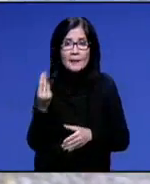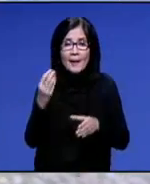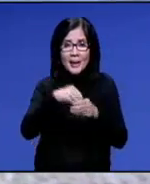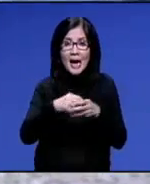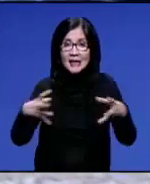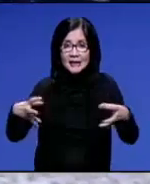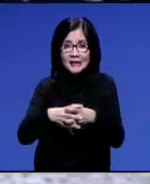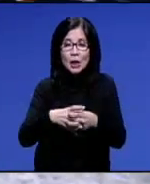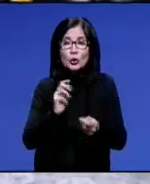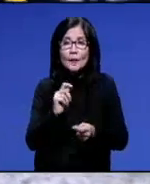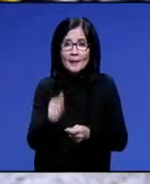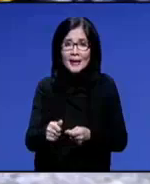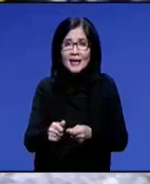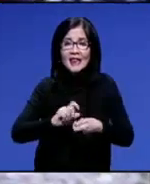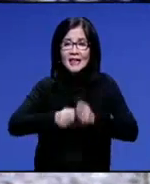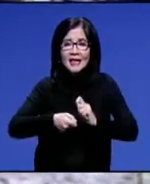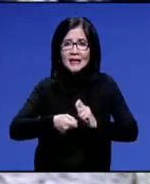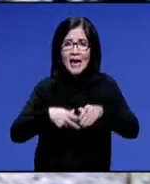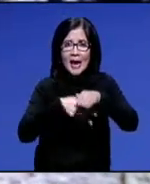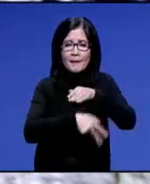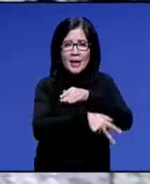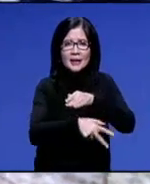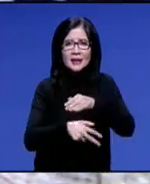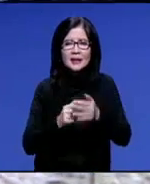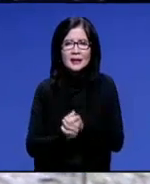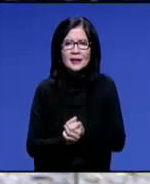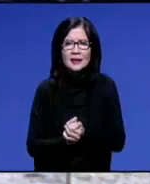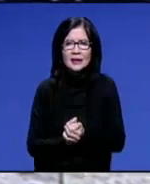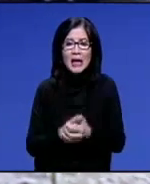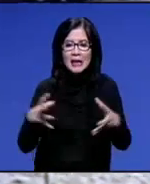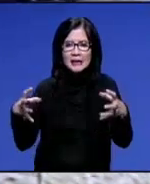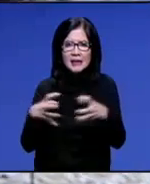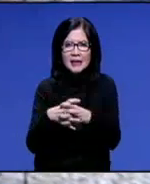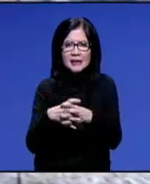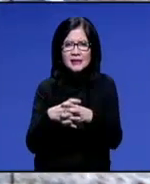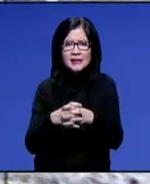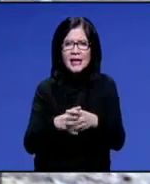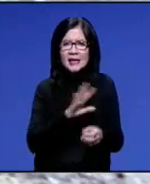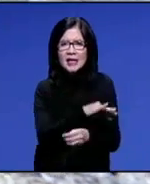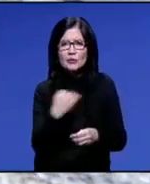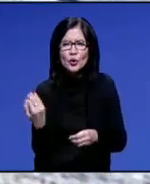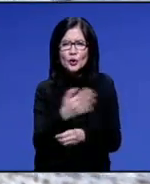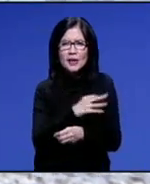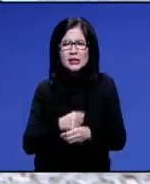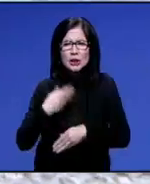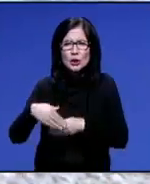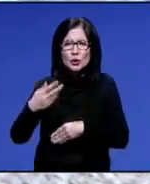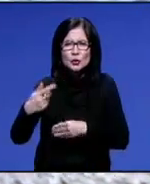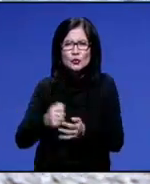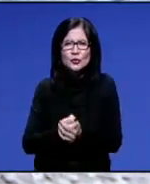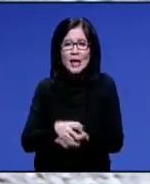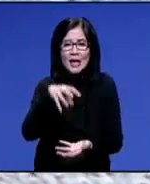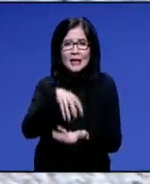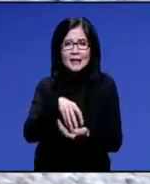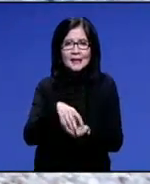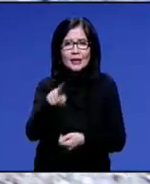terintegrasi untuk pembayaran tiket MRT. Sementara itu, upaya integrasi antara moda transportasi dilakukan, salah satunya di kawasan